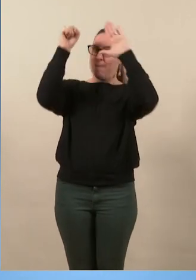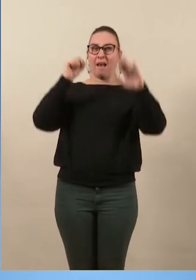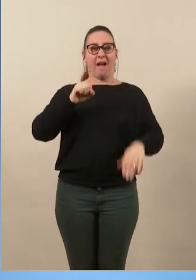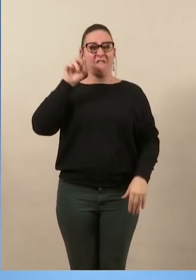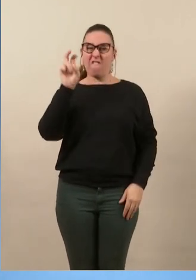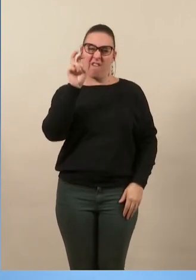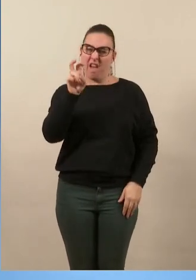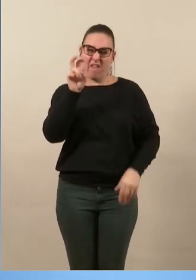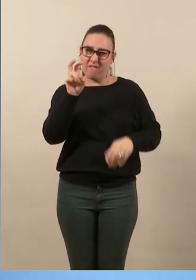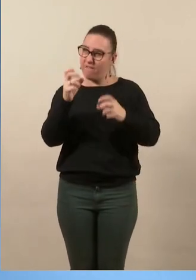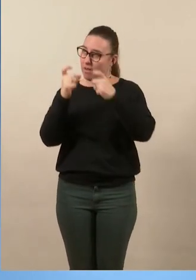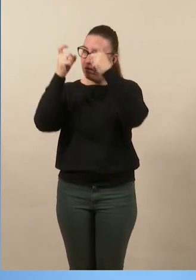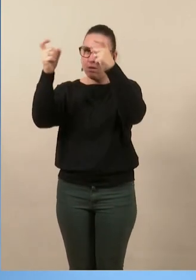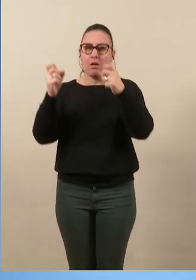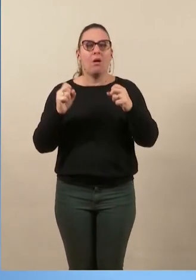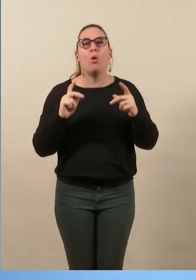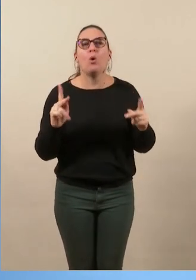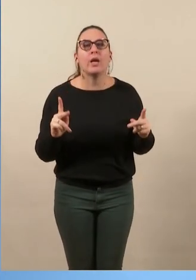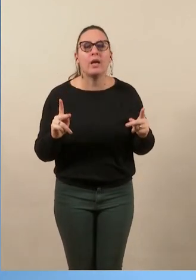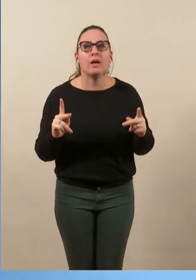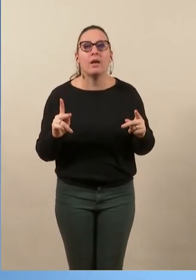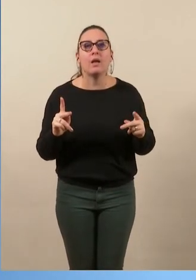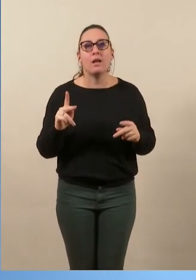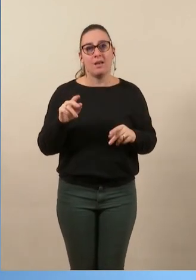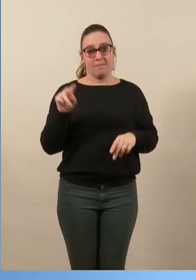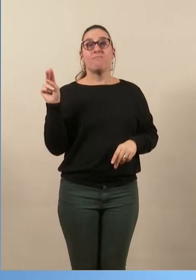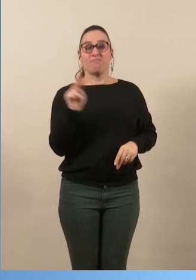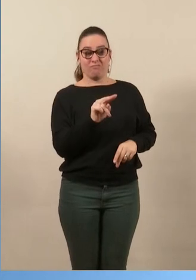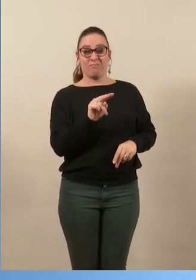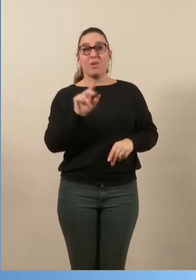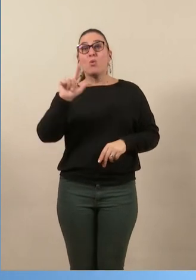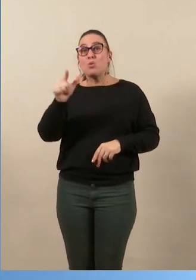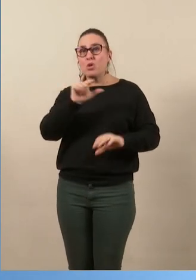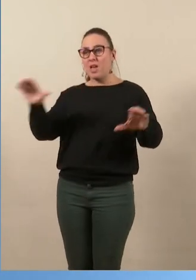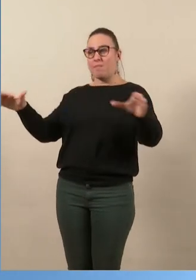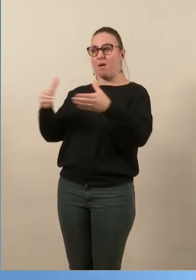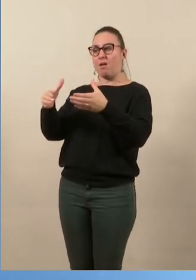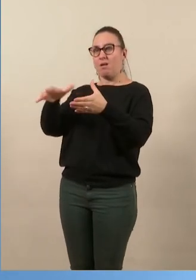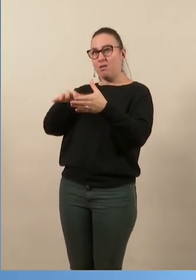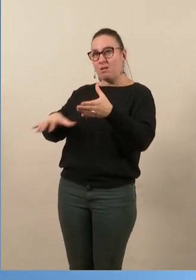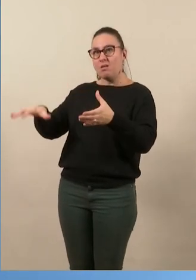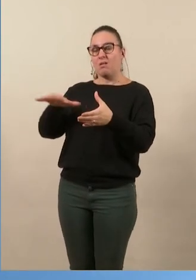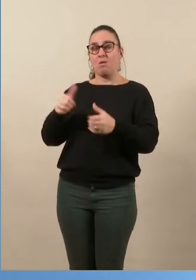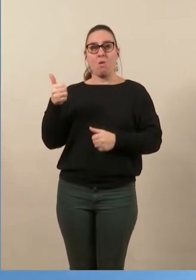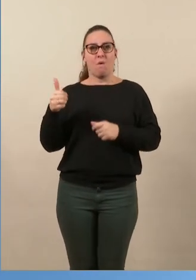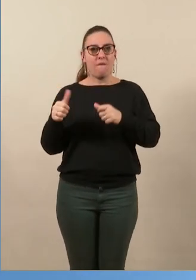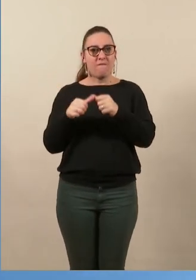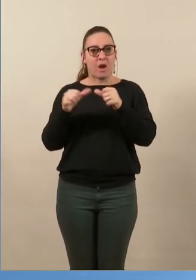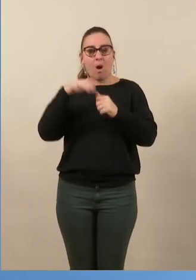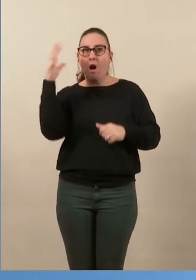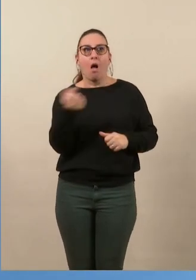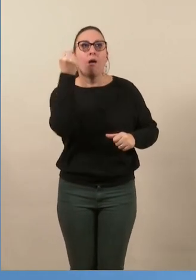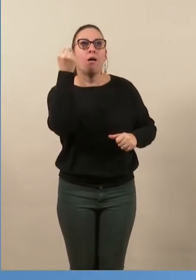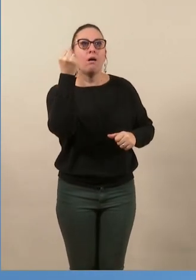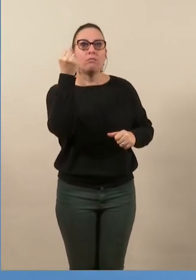vert c'est très bien et vous avez un second groupe qui a saisi l'opportunité et tant